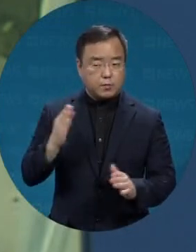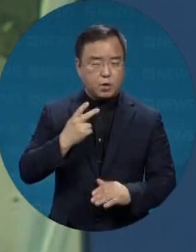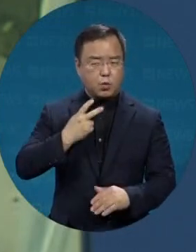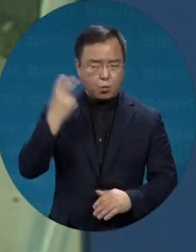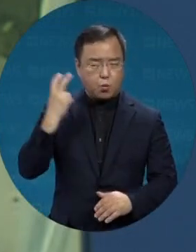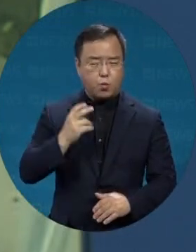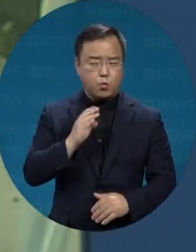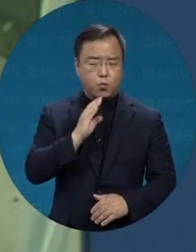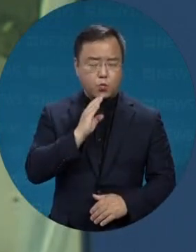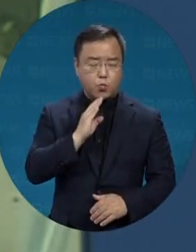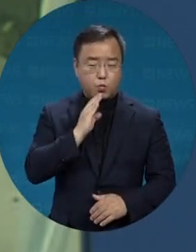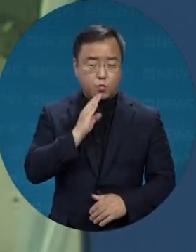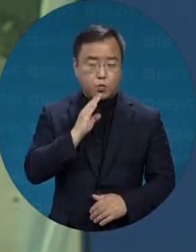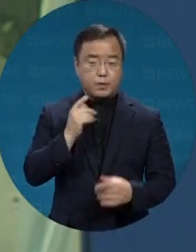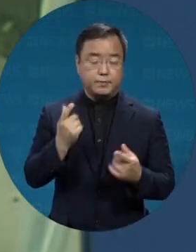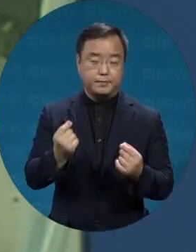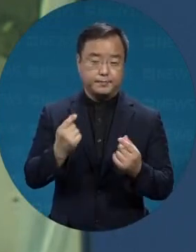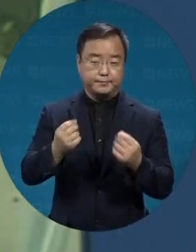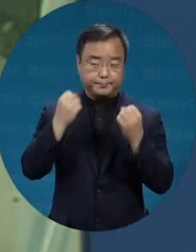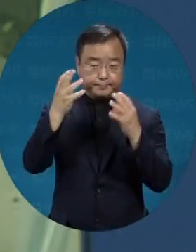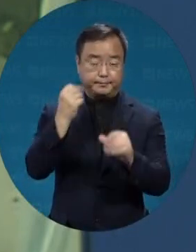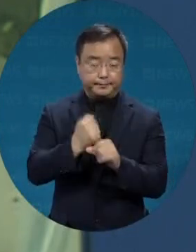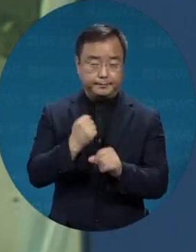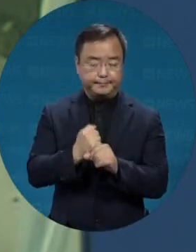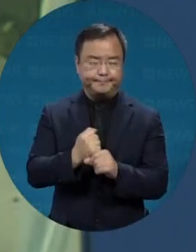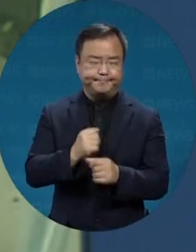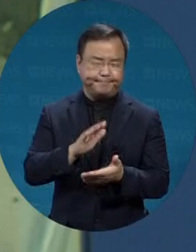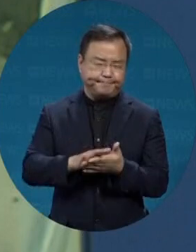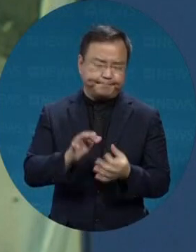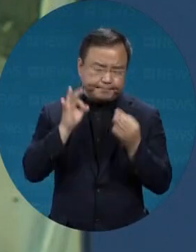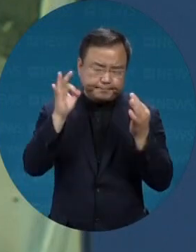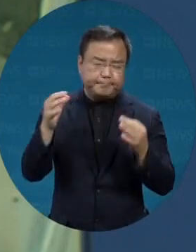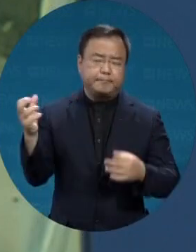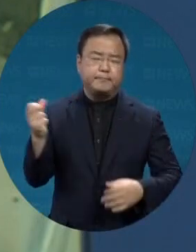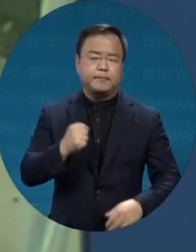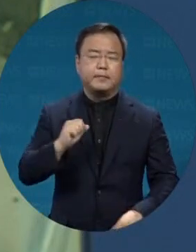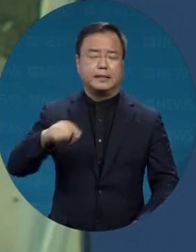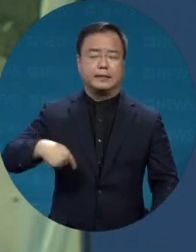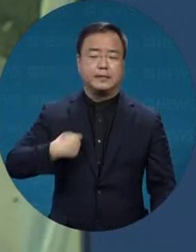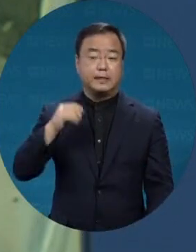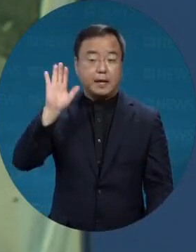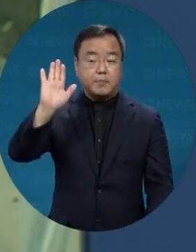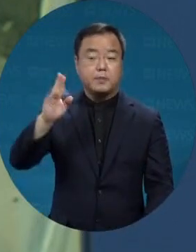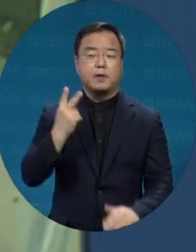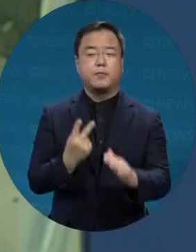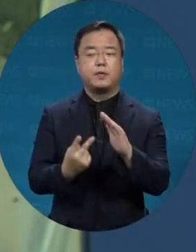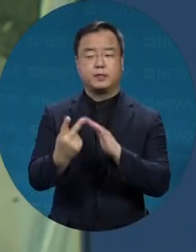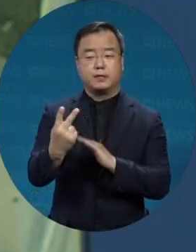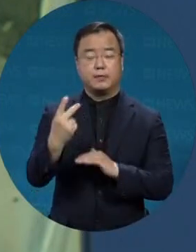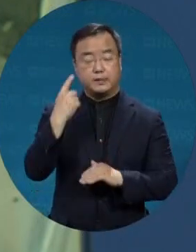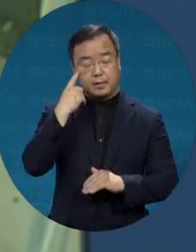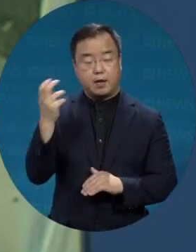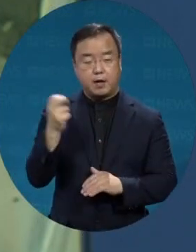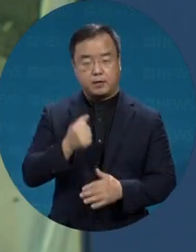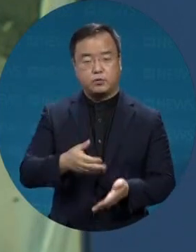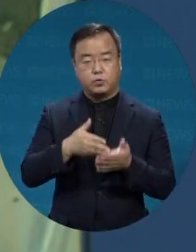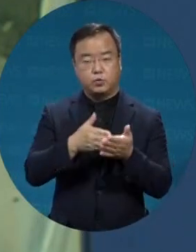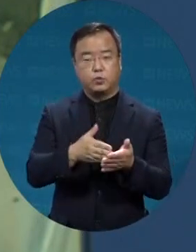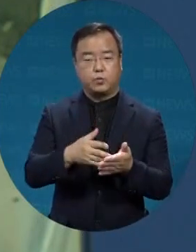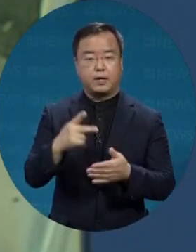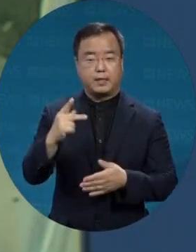똑똑하잖아요 그래서 이렇게 창작에 대한 그런 자기열망은 물론 이제 자기 미래 비전을 보고 지원을 하는데